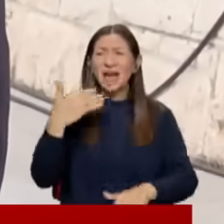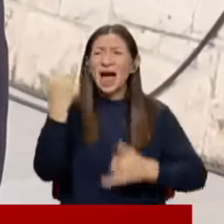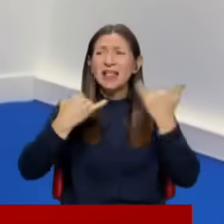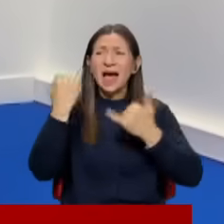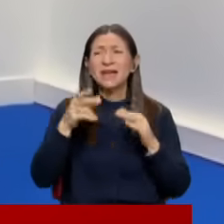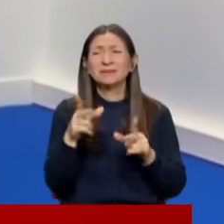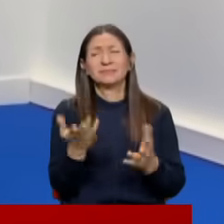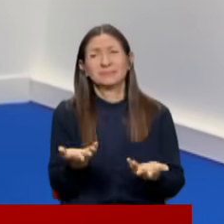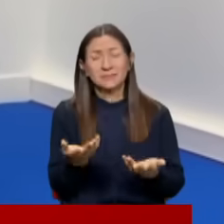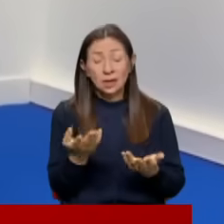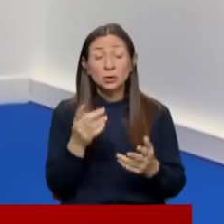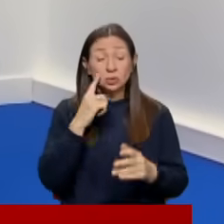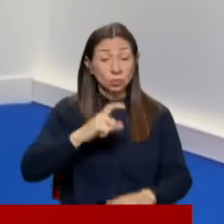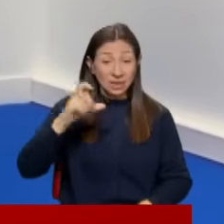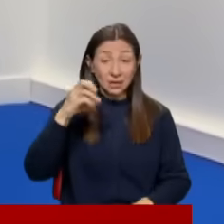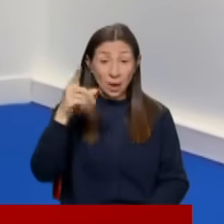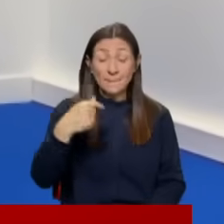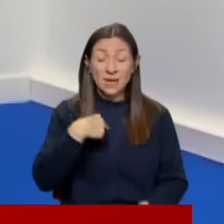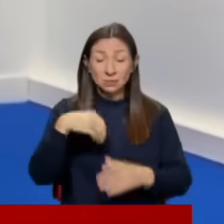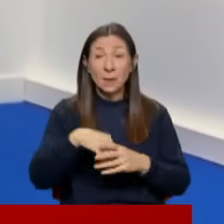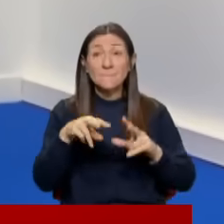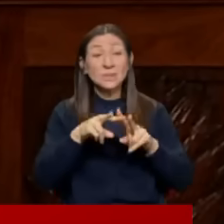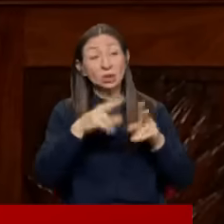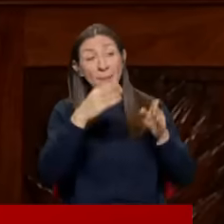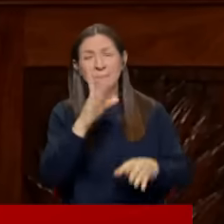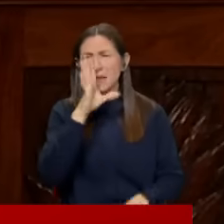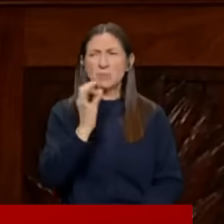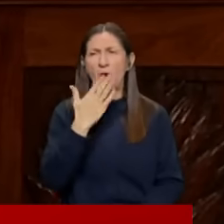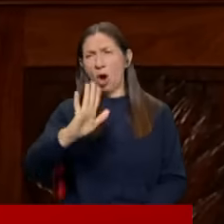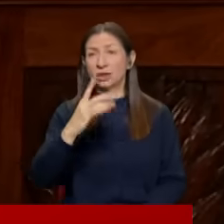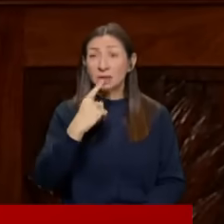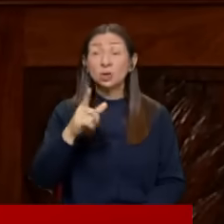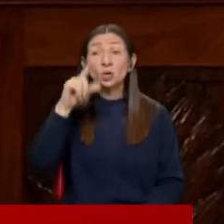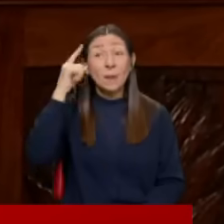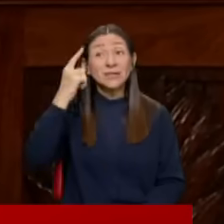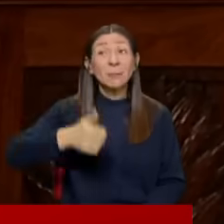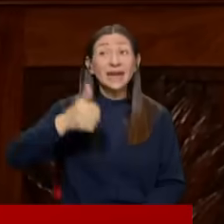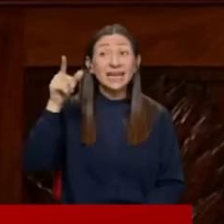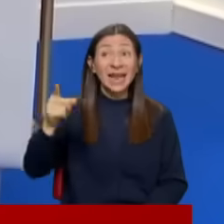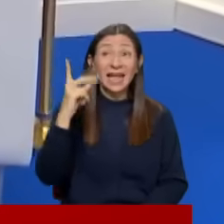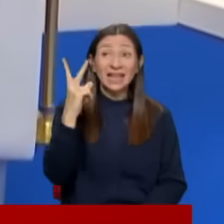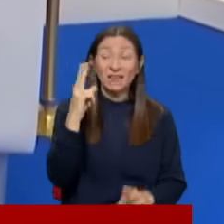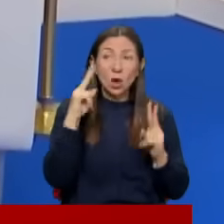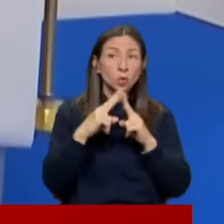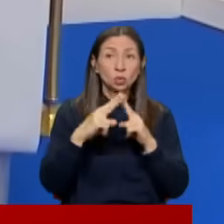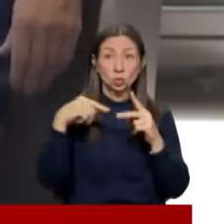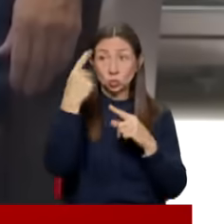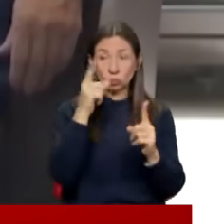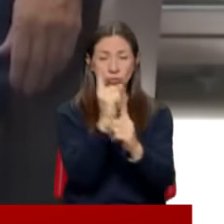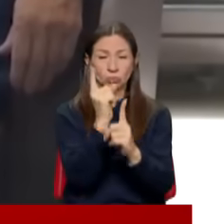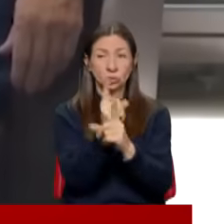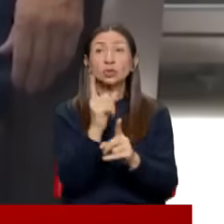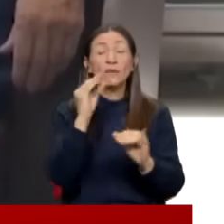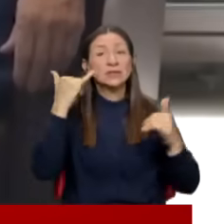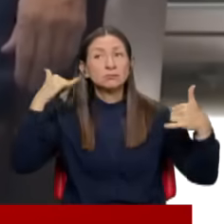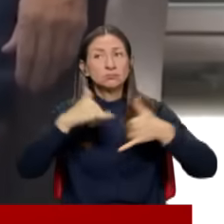konusu oldu. Cumhurbaşkanı Erdoğan benim için Mitsotakis diye birisi yok dedikten sonra Yunan Başbakanı'yla iki kez görüştü yüz yüze. Birçok kez